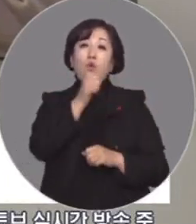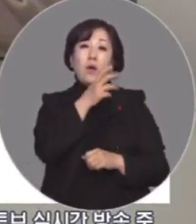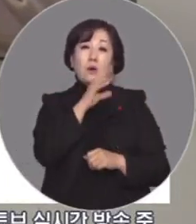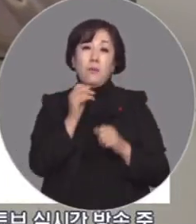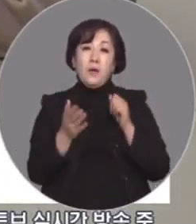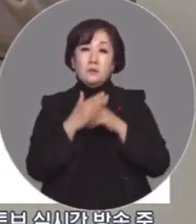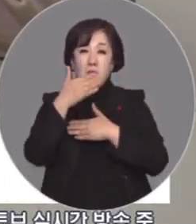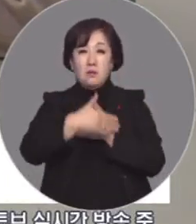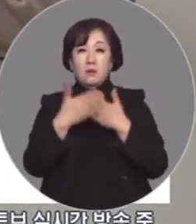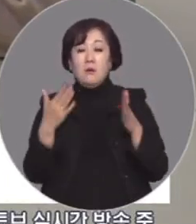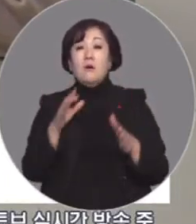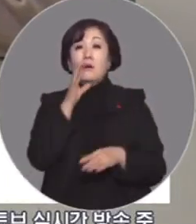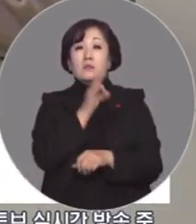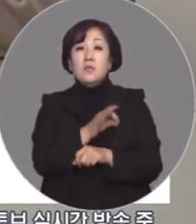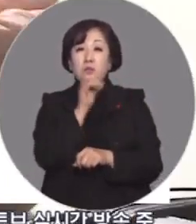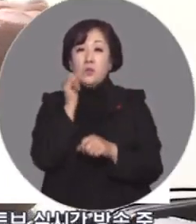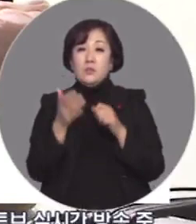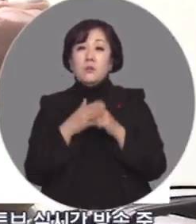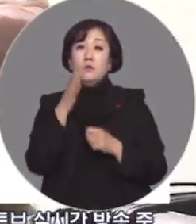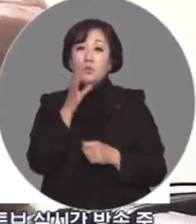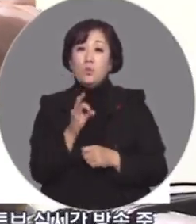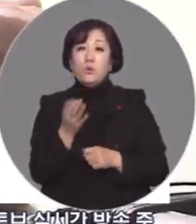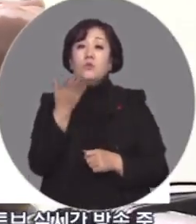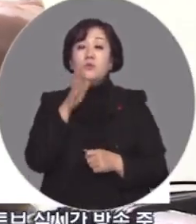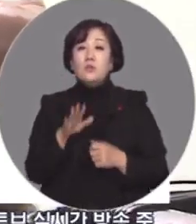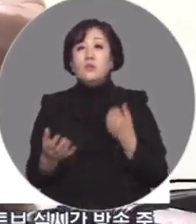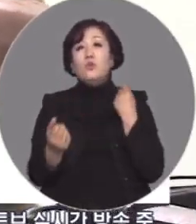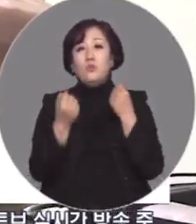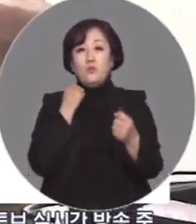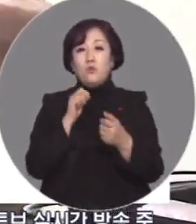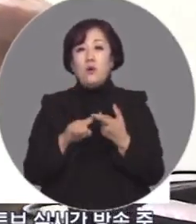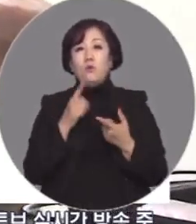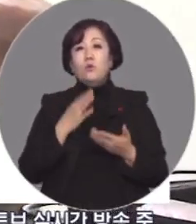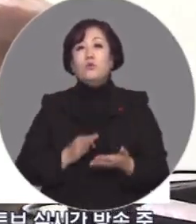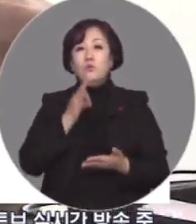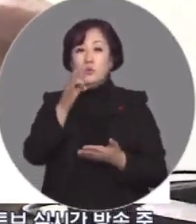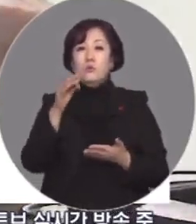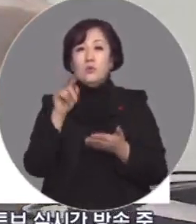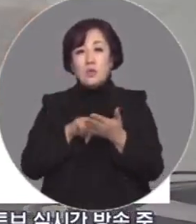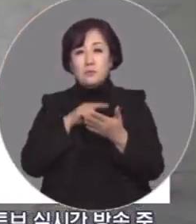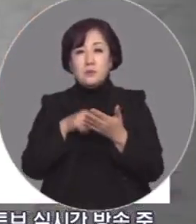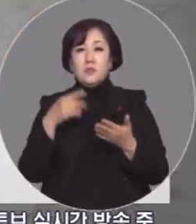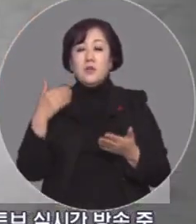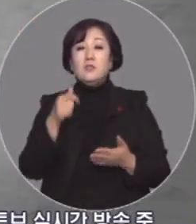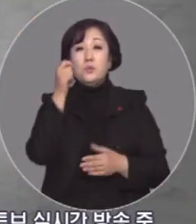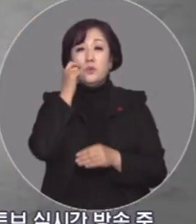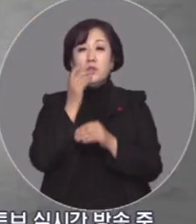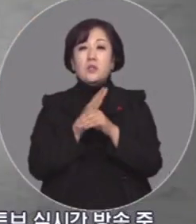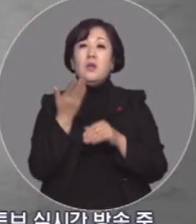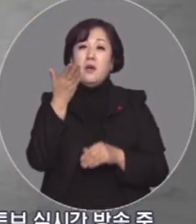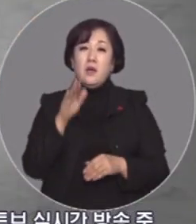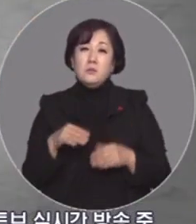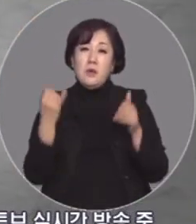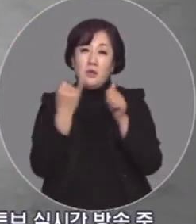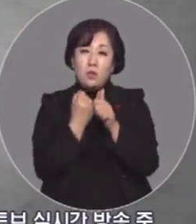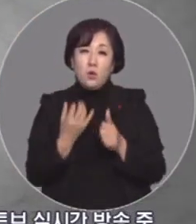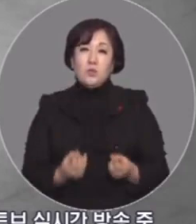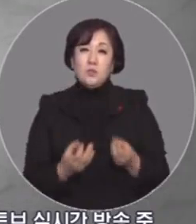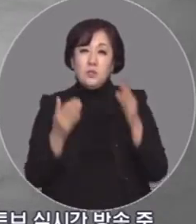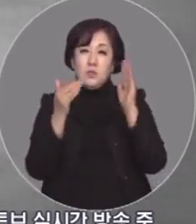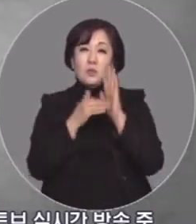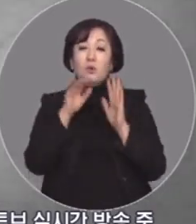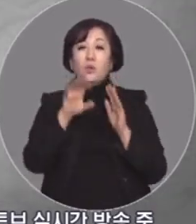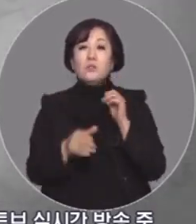조그만 아파트도 풀이 살 수 있는 돈이었는데 그렇게 안 주고 했으니까 얼마나 힘들겠어요. 하지만 결혼식장에서도